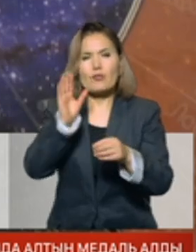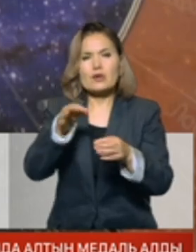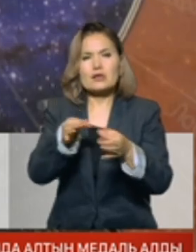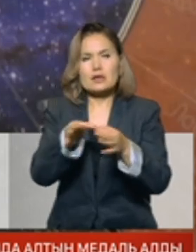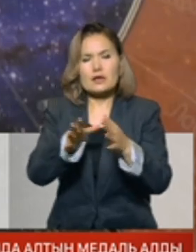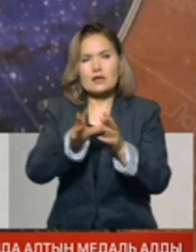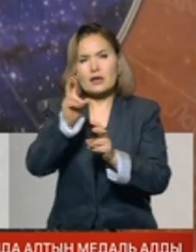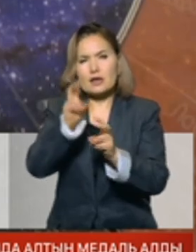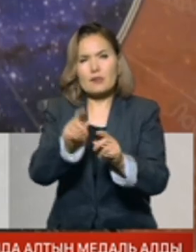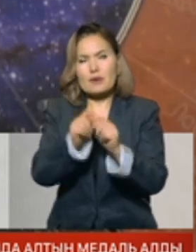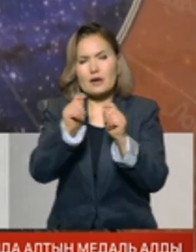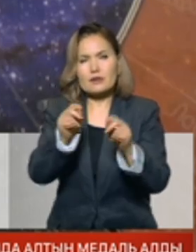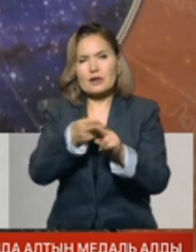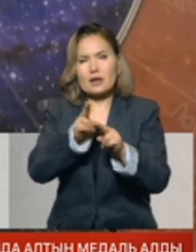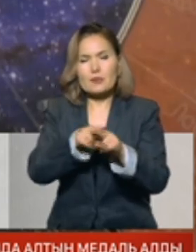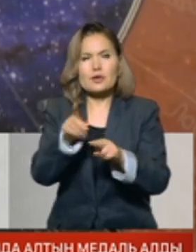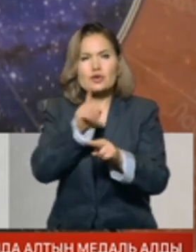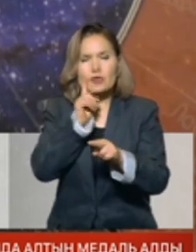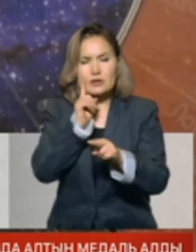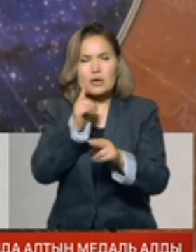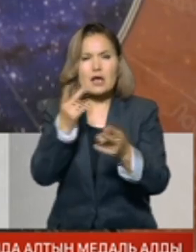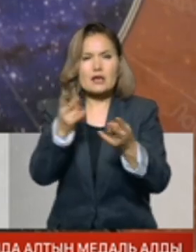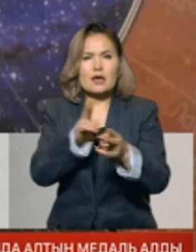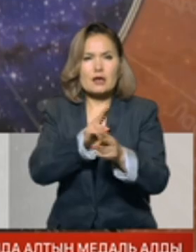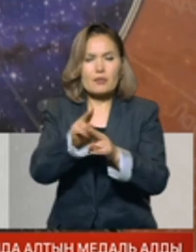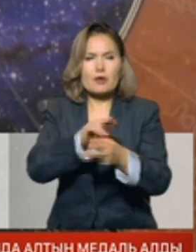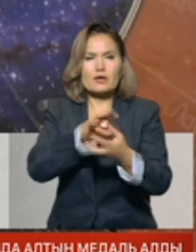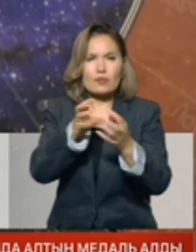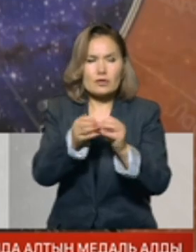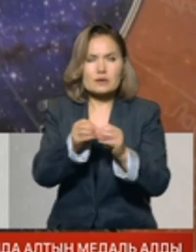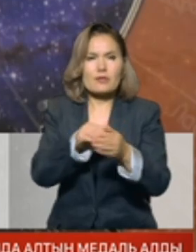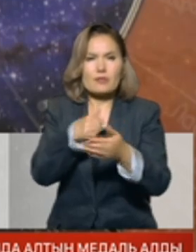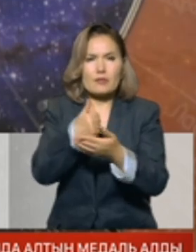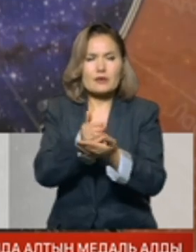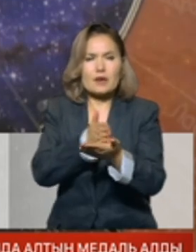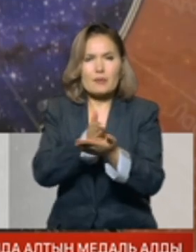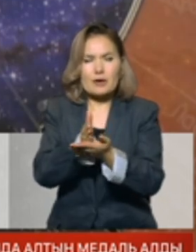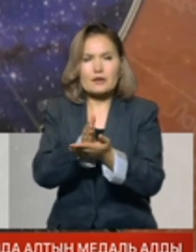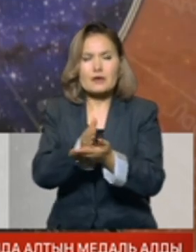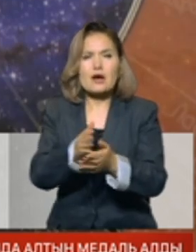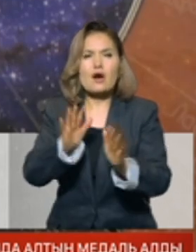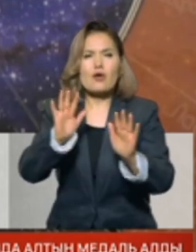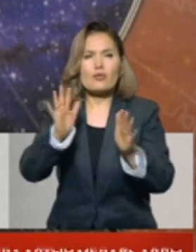ол жерлерге инженерлік тұрғыдан маман керек деп сол бағытты ашып атырмыз. Бірақ енді АЭС